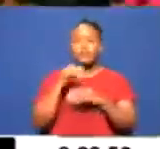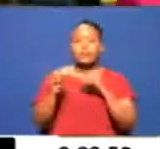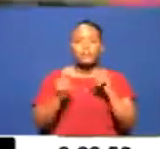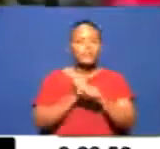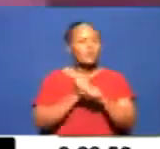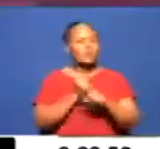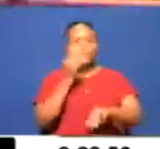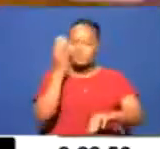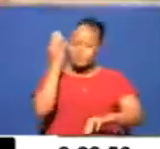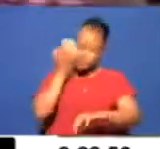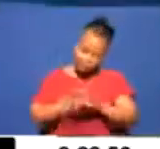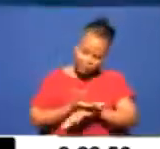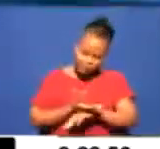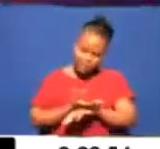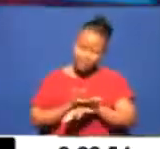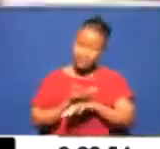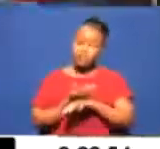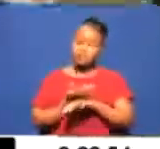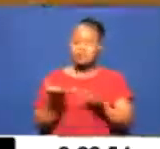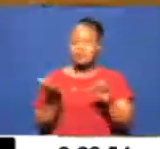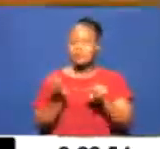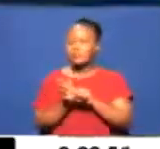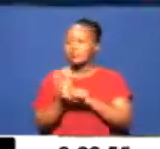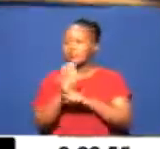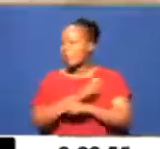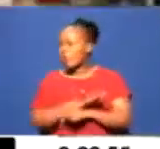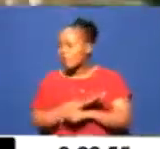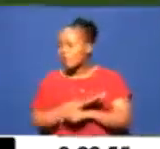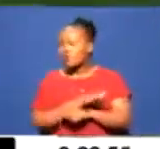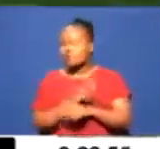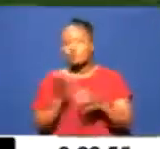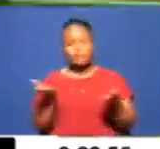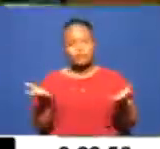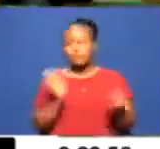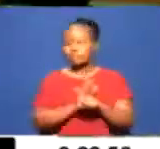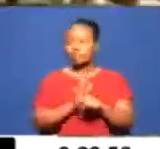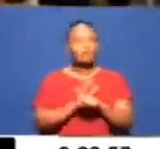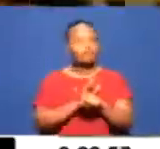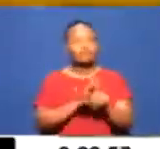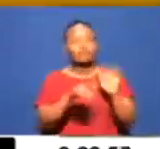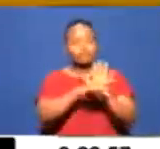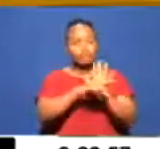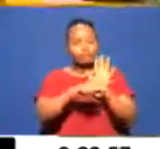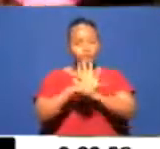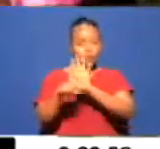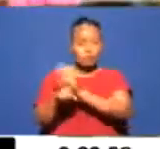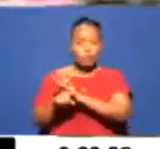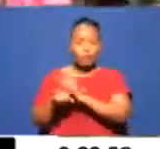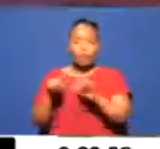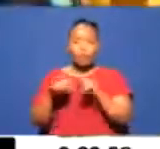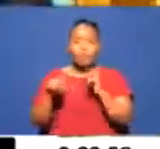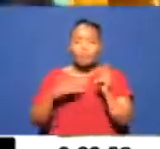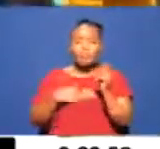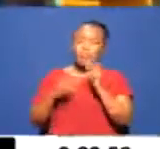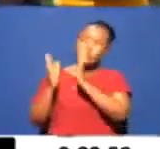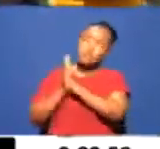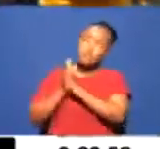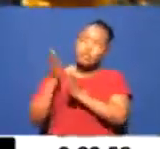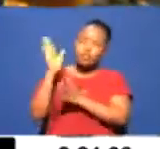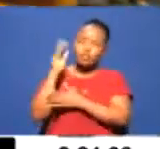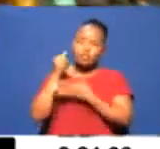corona, mambo ilikuwa mingi, lakini nataka Mungu atusaidie mwaka ikuwa mwaka ya mafanikio.